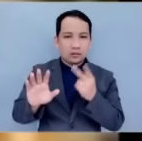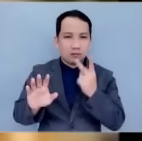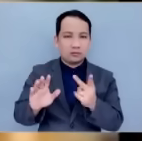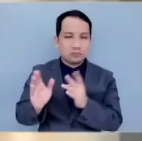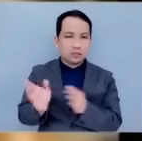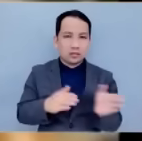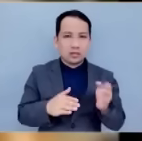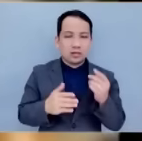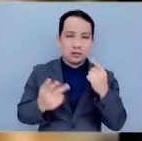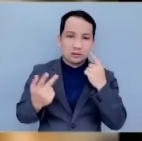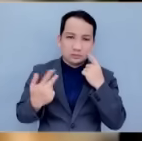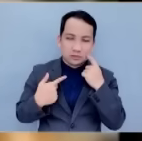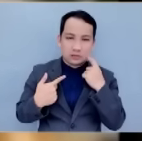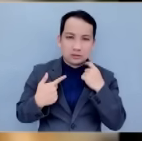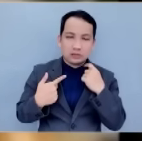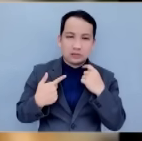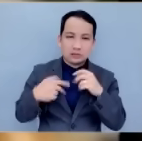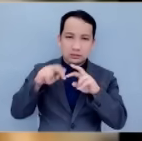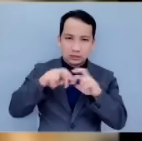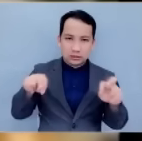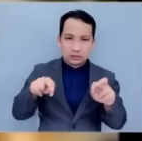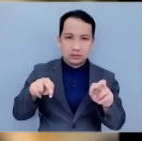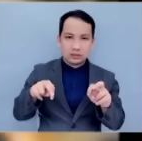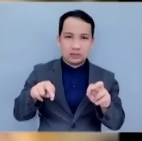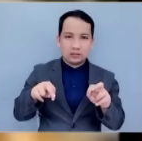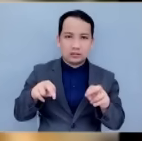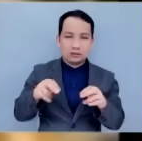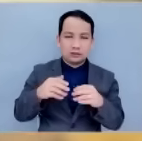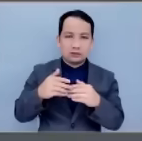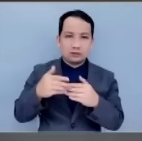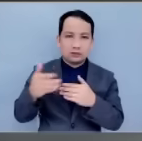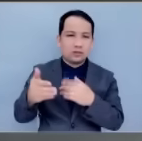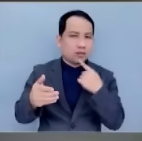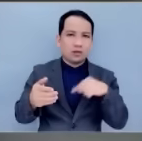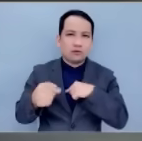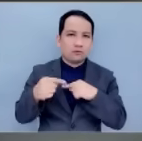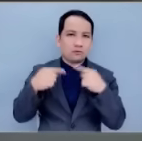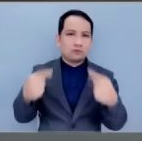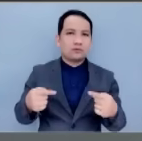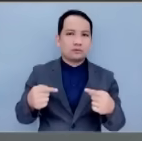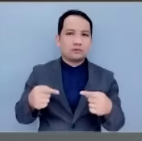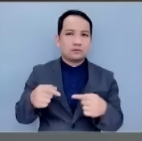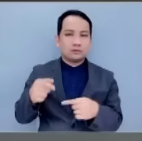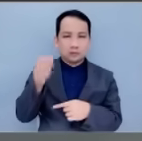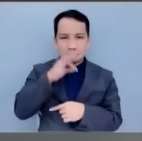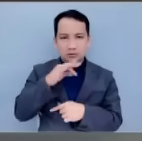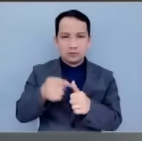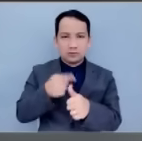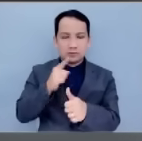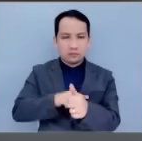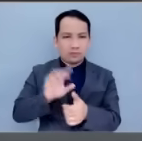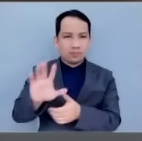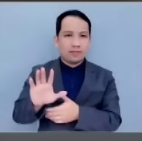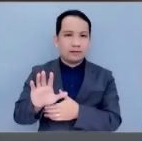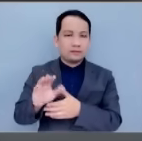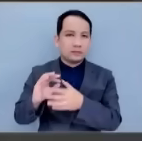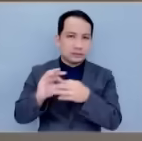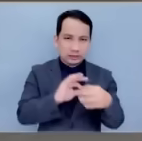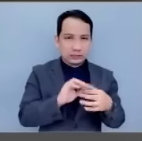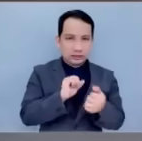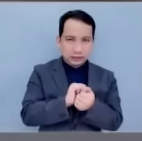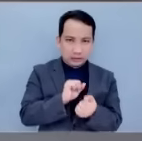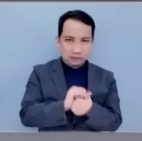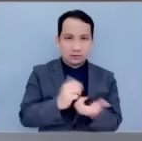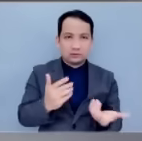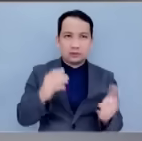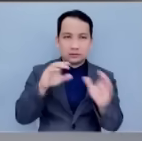have their lawyers. One thing for sure, we'll fight for our kababayans. Una nang nabanggit ni De La Cruz sa mga otoridad na nadamay lang siya sa krimen, habang